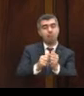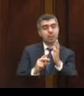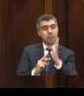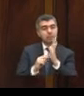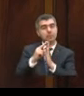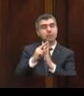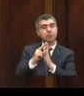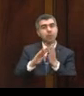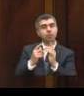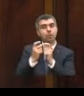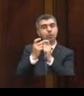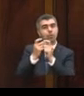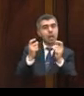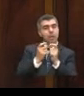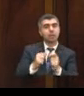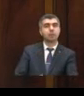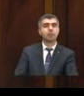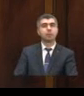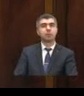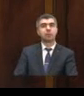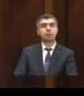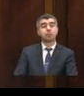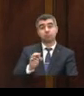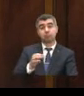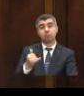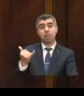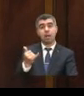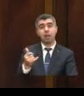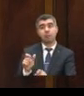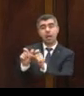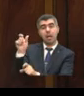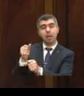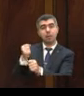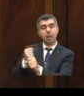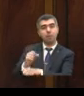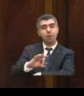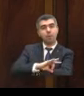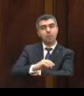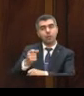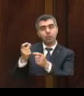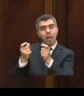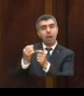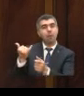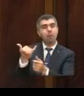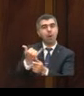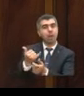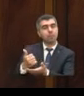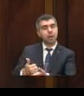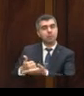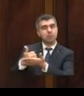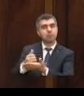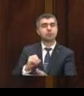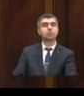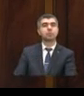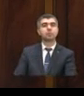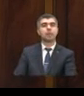للنشاط الاقتصادي، ثانيا، الحفاظ على مناصب الشغل، ثالثا، تسريع تنزيل